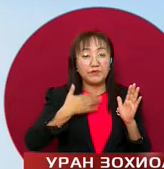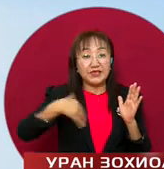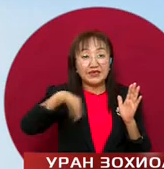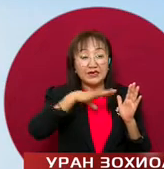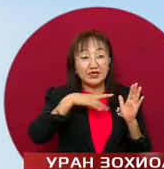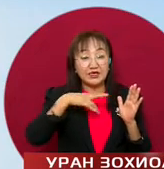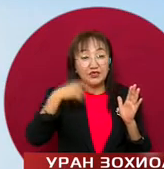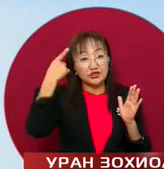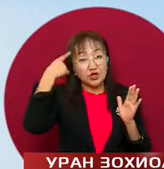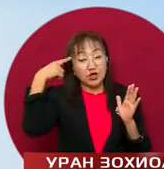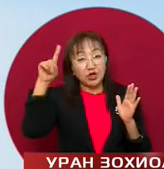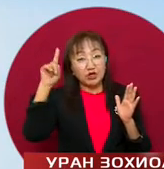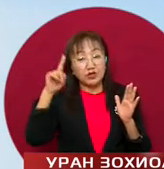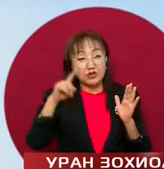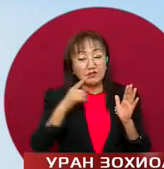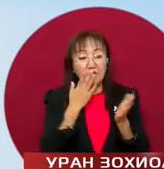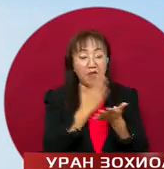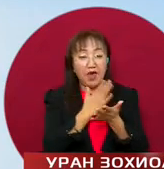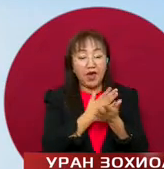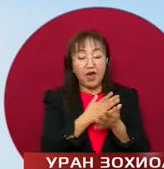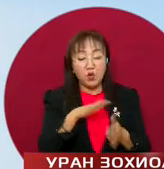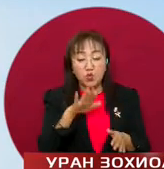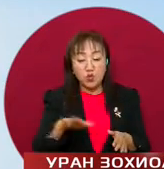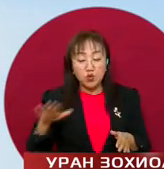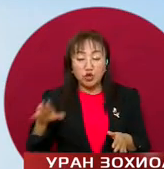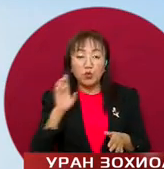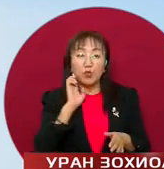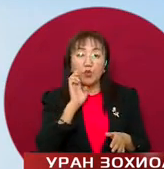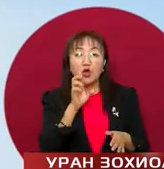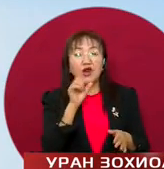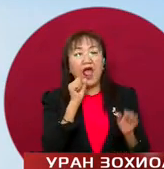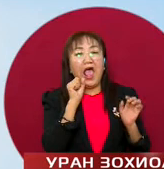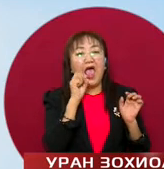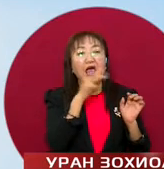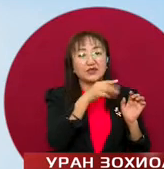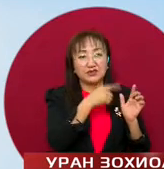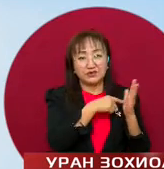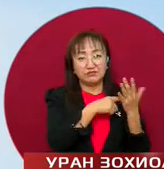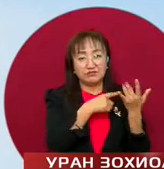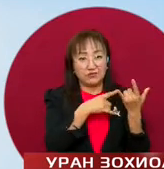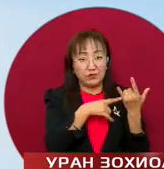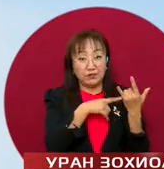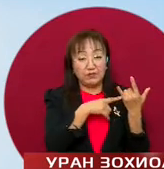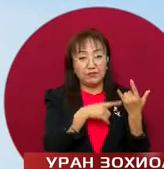ат байна. За тэгэхээр аттай холбоотой төрсөлүүд авах нь шүү хүүхдүүд.